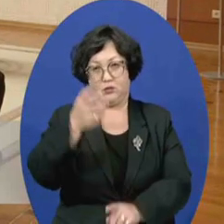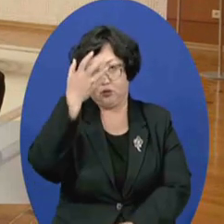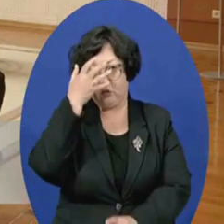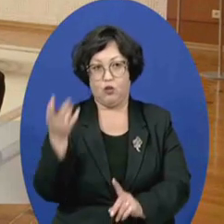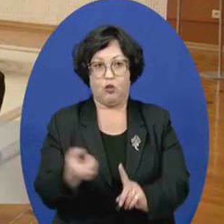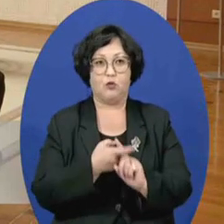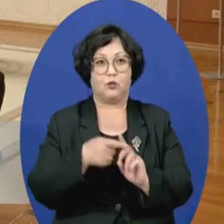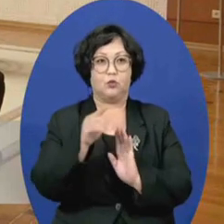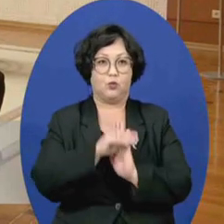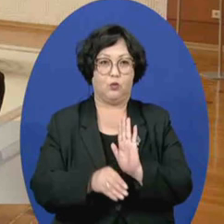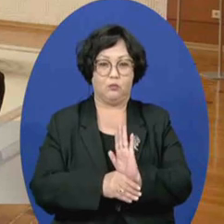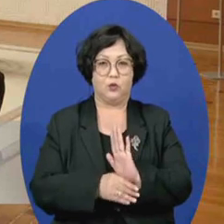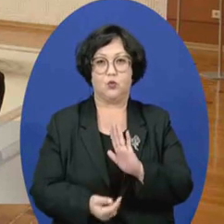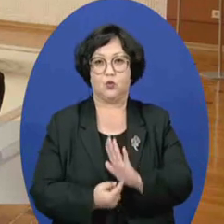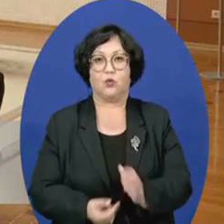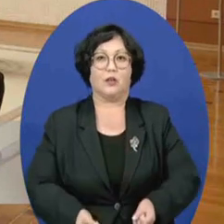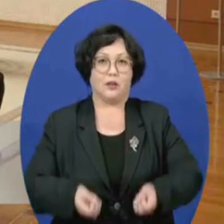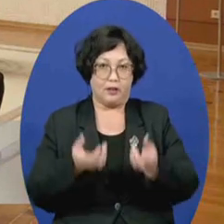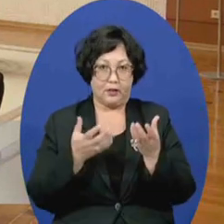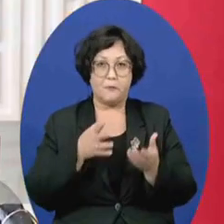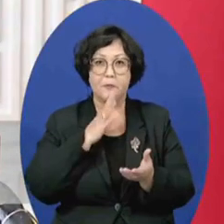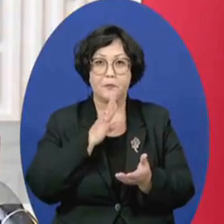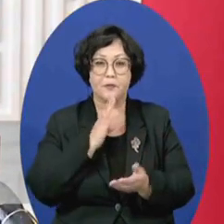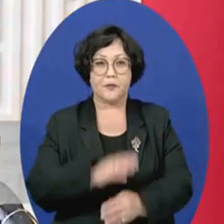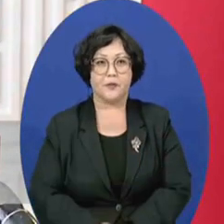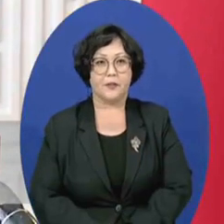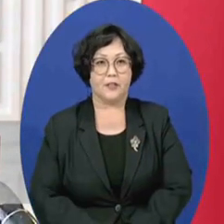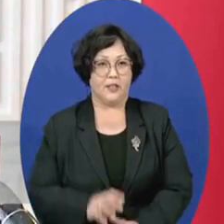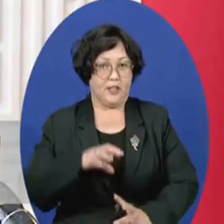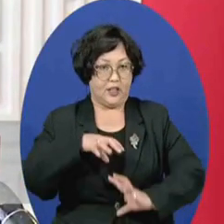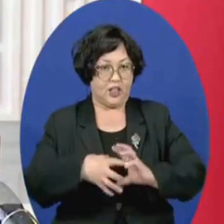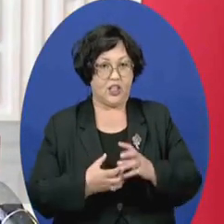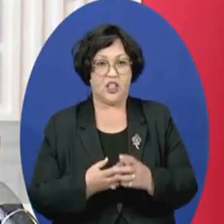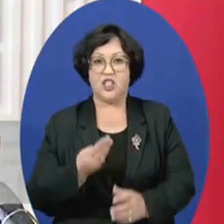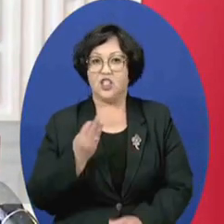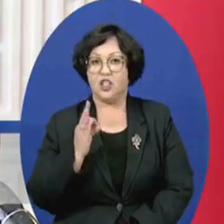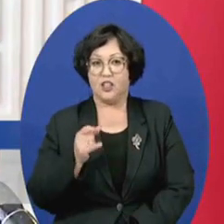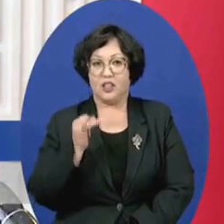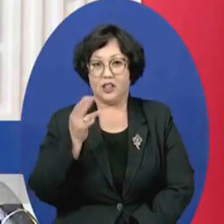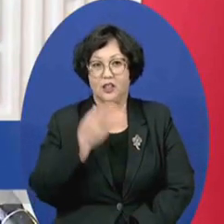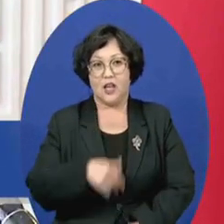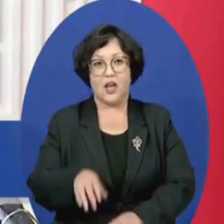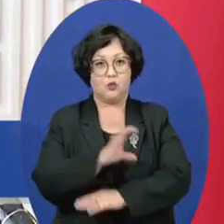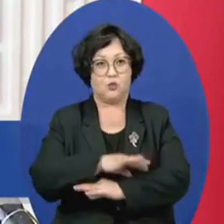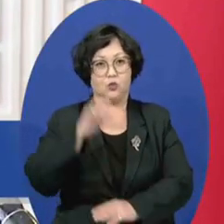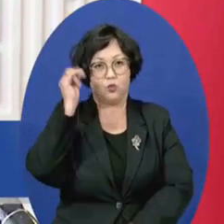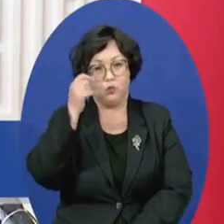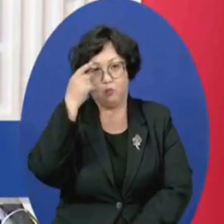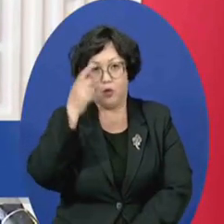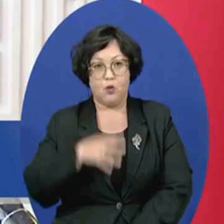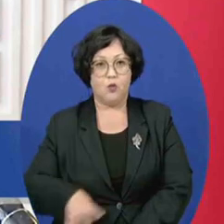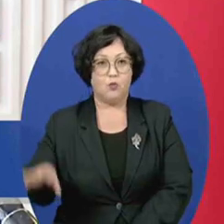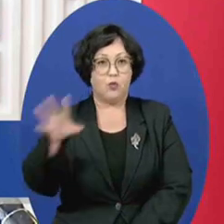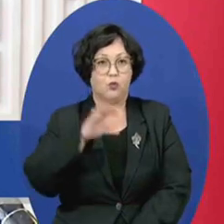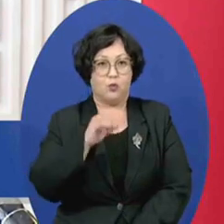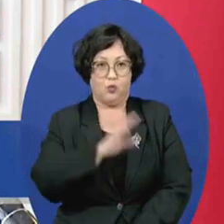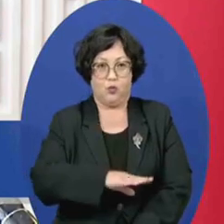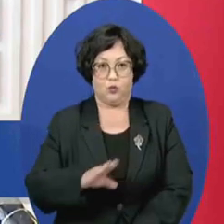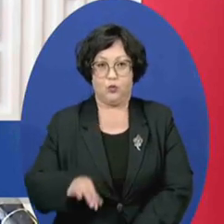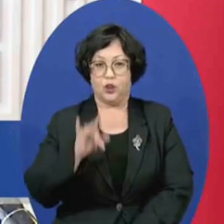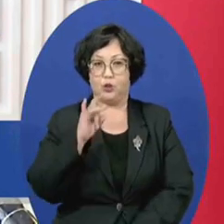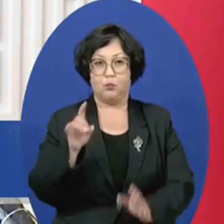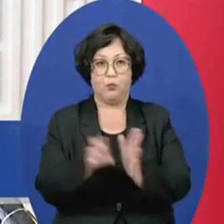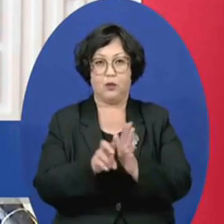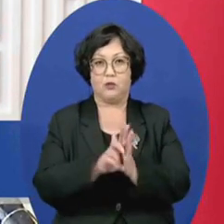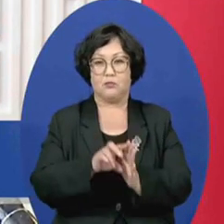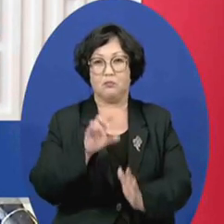газар холбогдох журмыг гаргах юм. Дэлхийн шилдэг ихтэй сургуульд сурахад монголчууд хүүхдүүдэд бол маш одоо